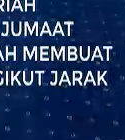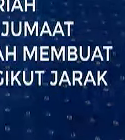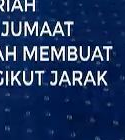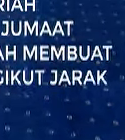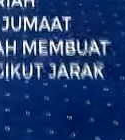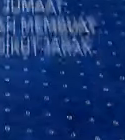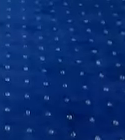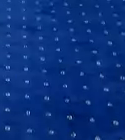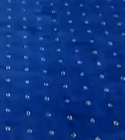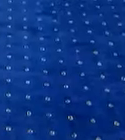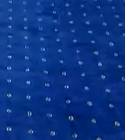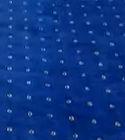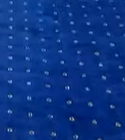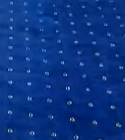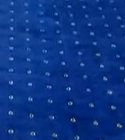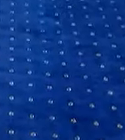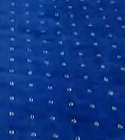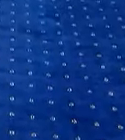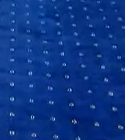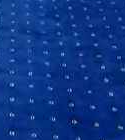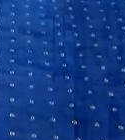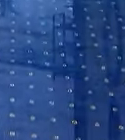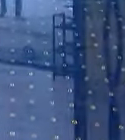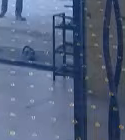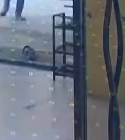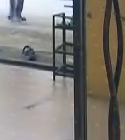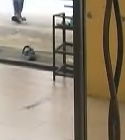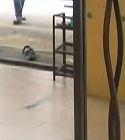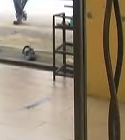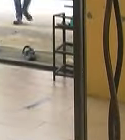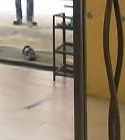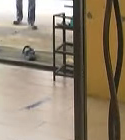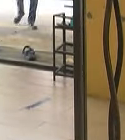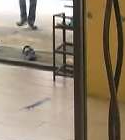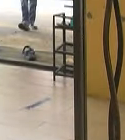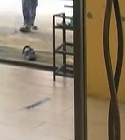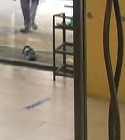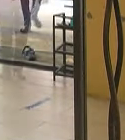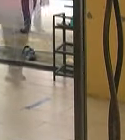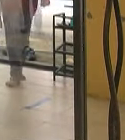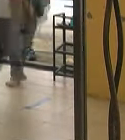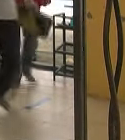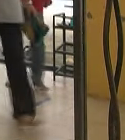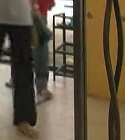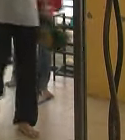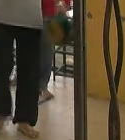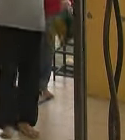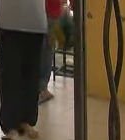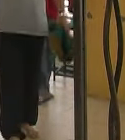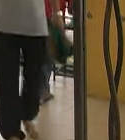ahli jemaah yang hadir hendaklah mengambil wuduk di rumah dan membawa sejadah masing-masing sebelum hadir ke